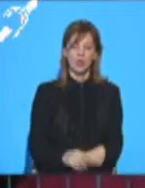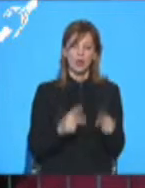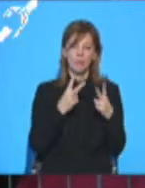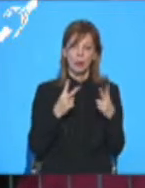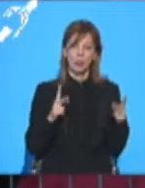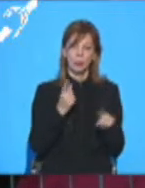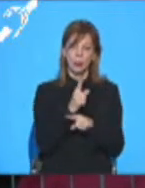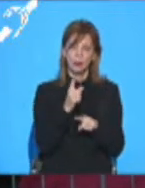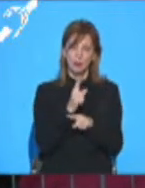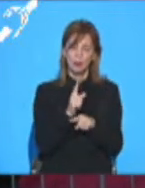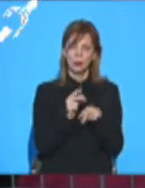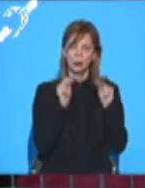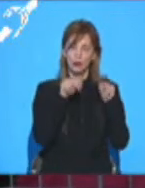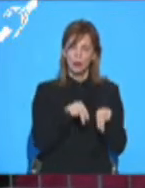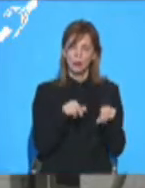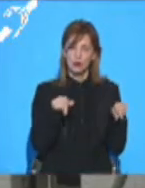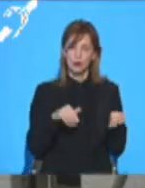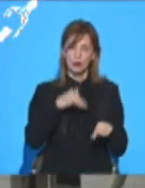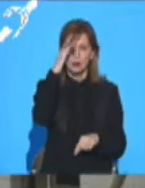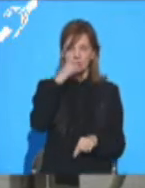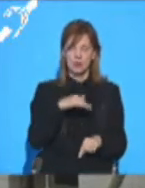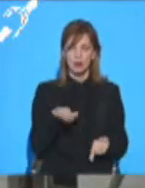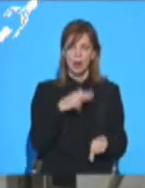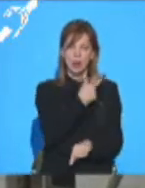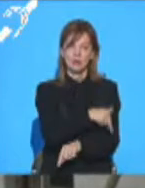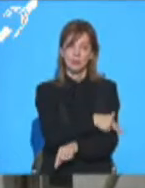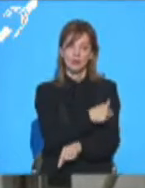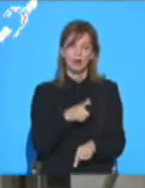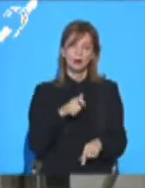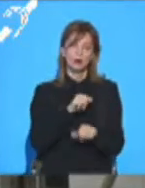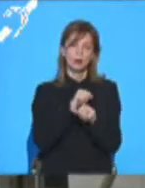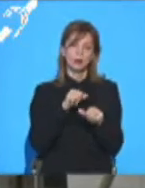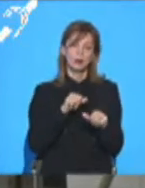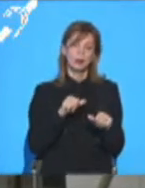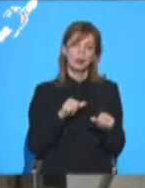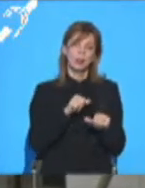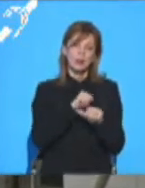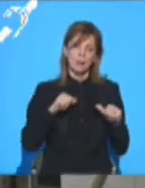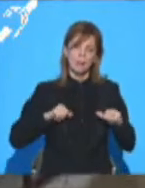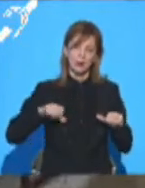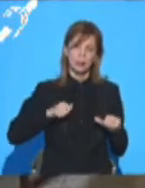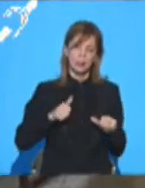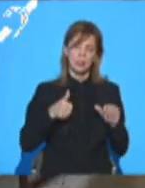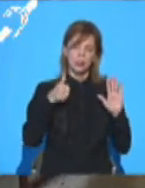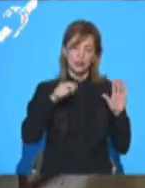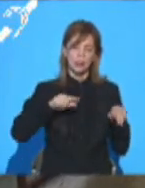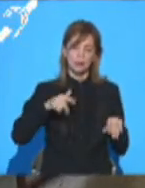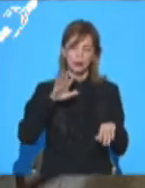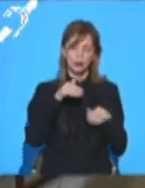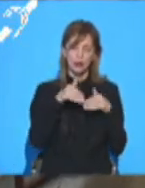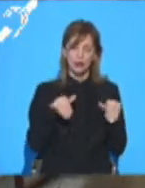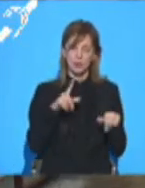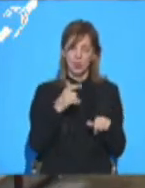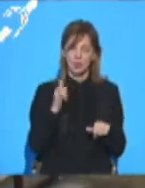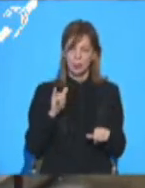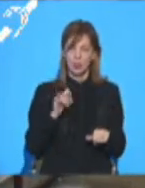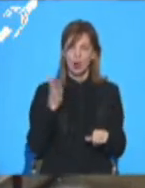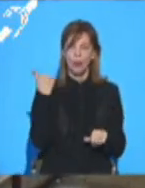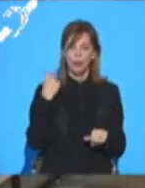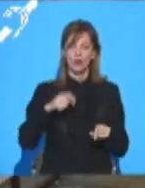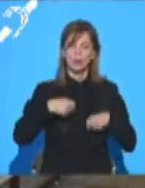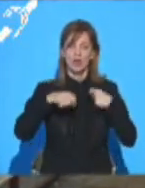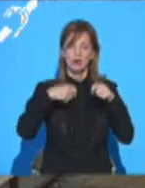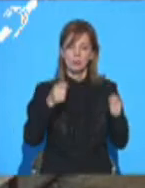Valoarea echipamentelor ajunse în aceste zile la Spitalul Județean Mehedinț este de 6,5 milioane de lei. Pe lângă investițiile care au avut